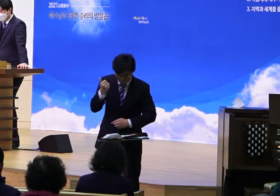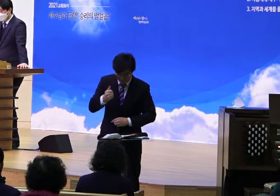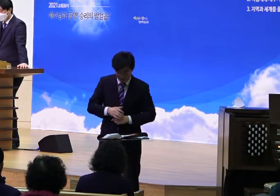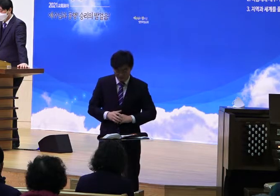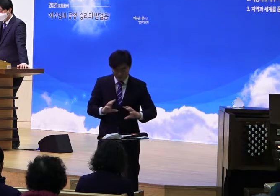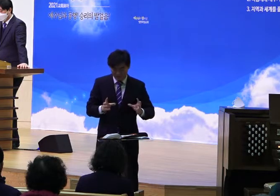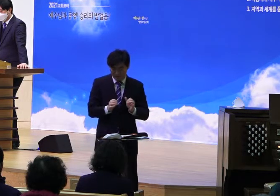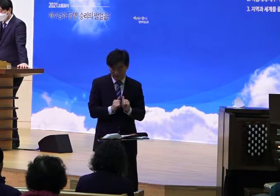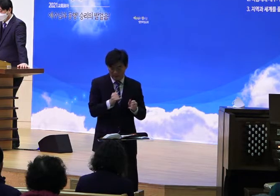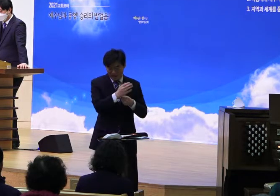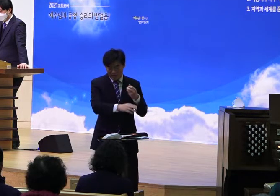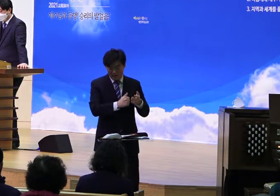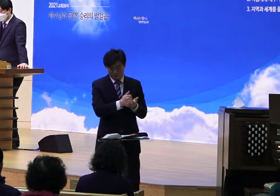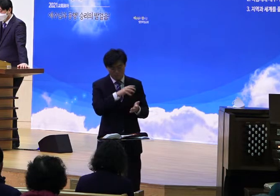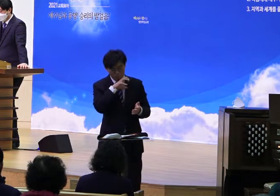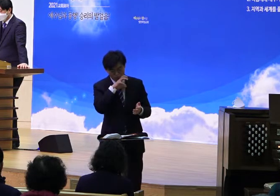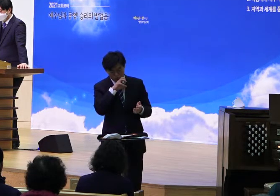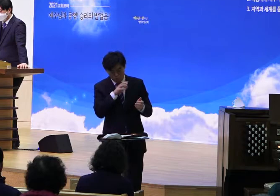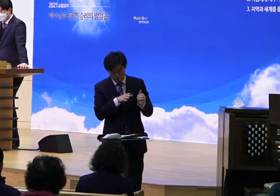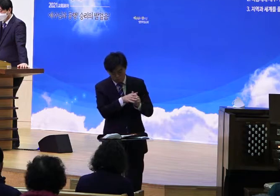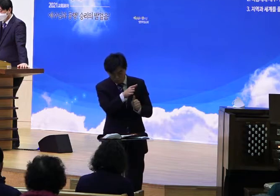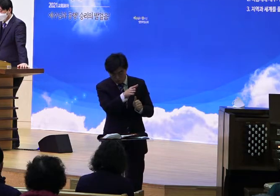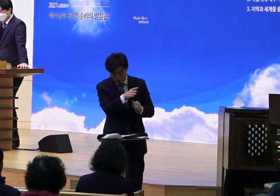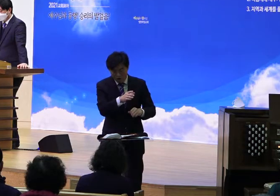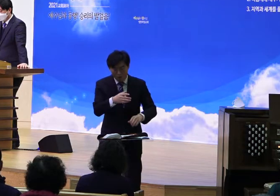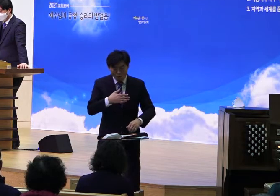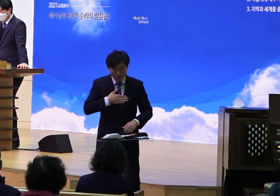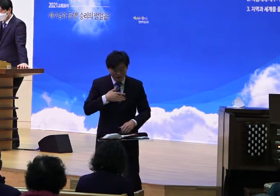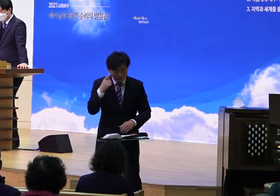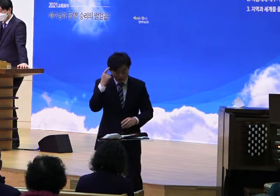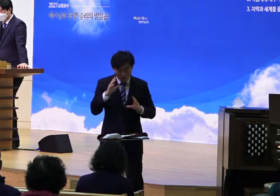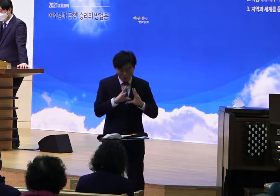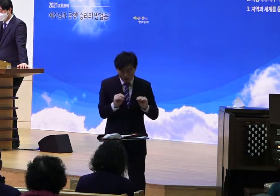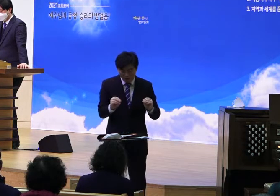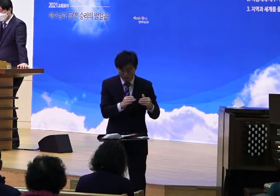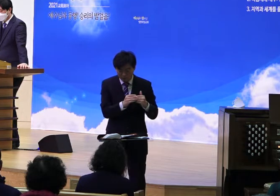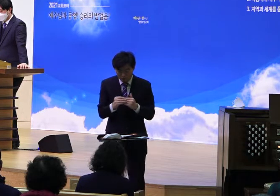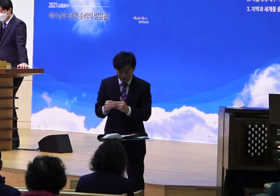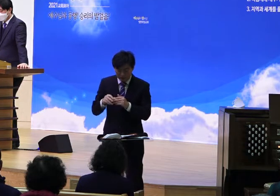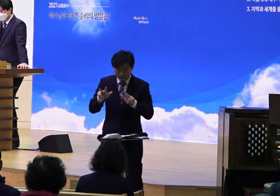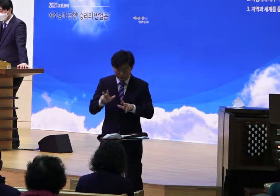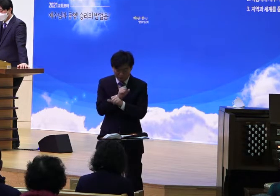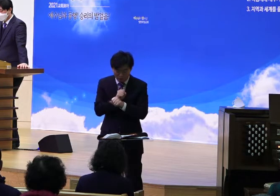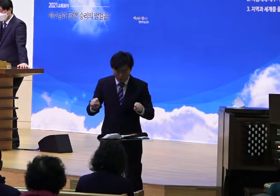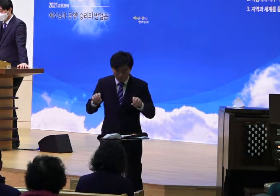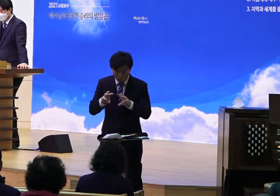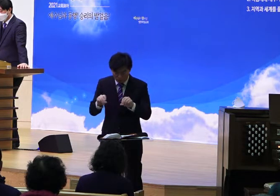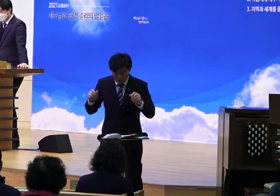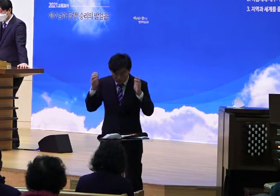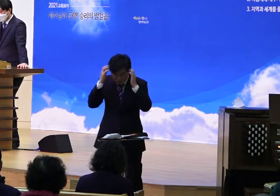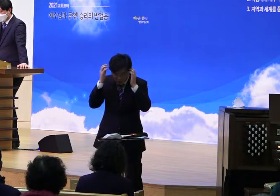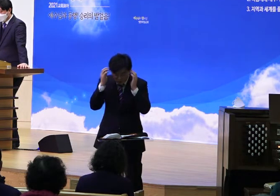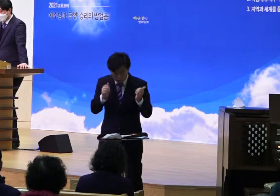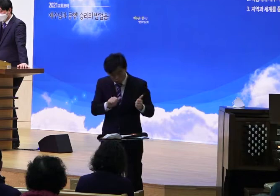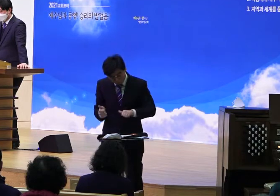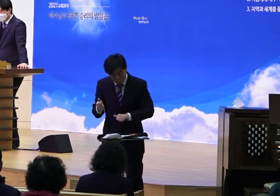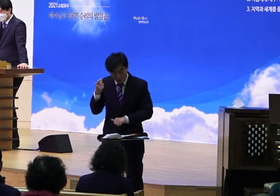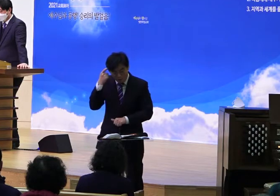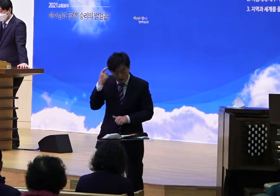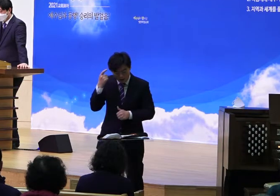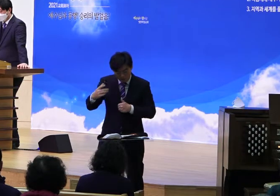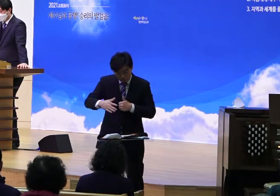향하여 원망하되 어찌하여 우리를 애굽에서 인도하여 내어 이 광야에서 죽게 하는가.